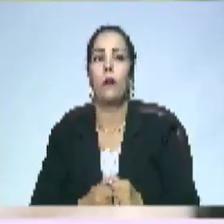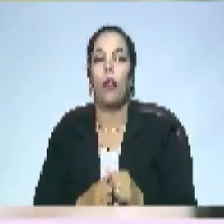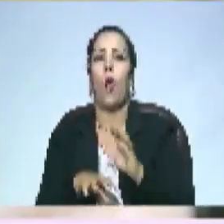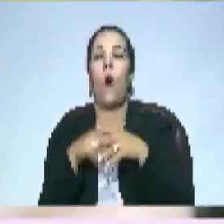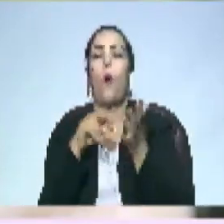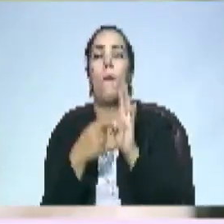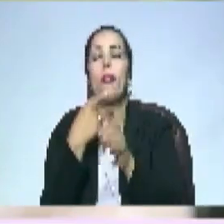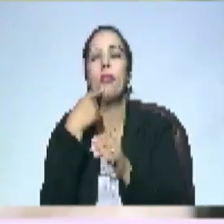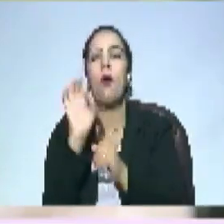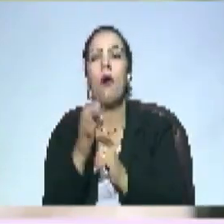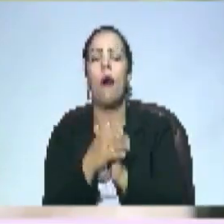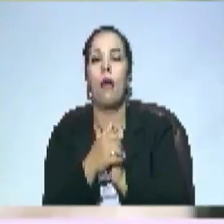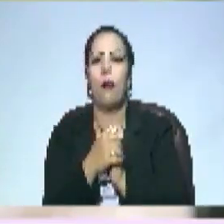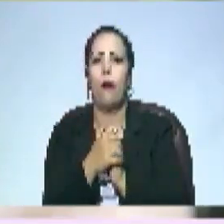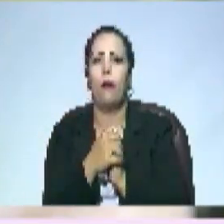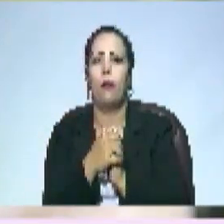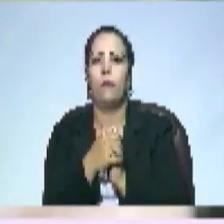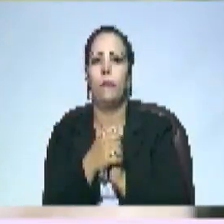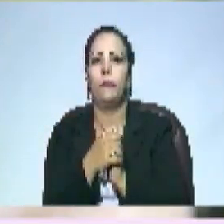و